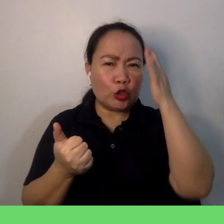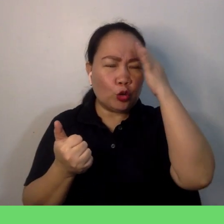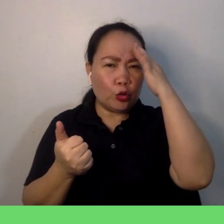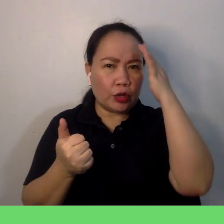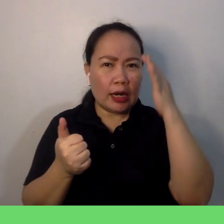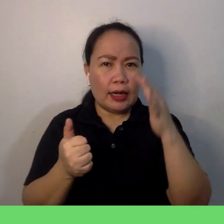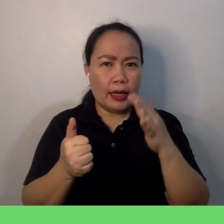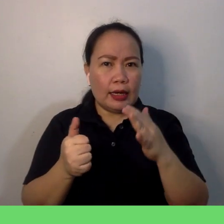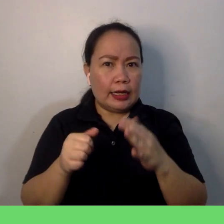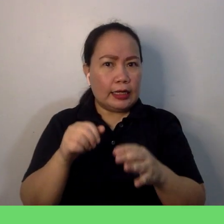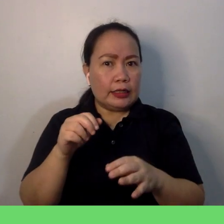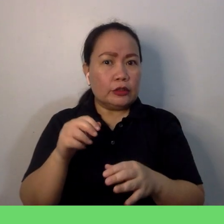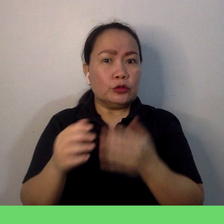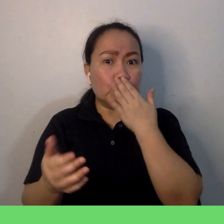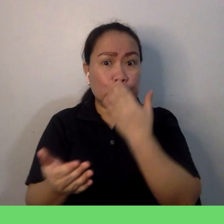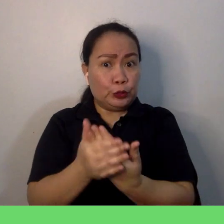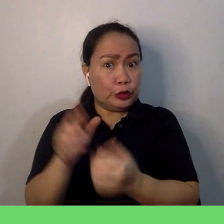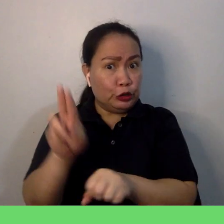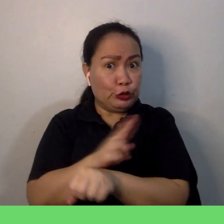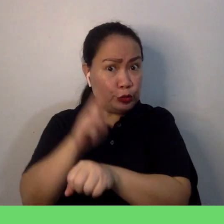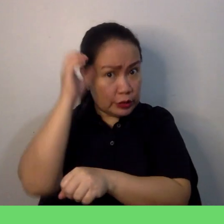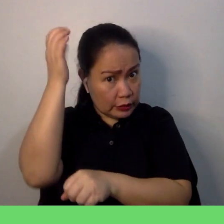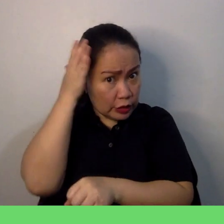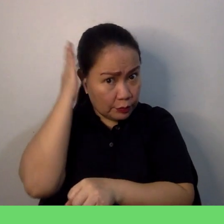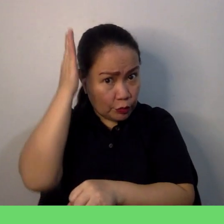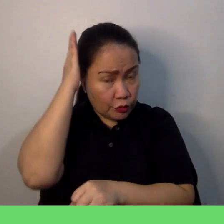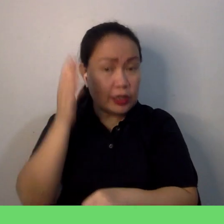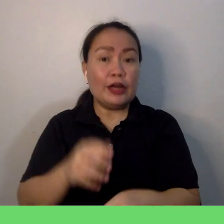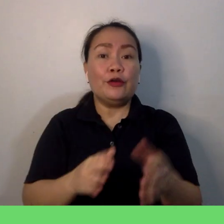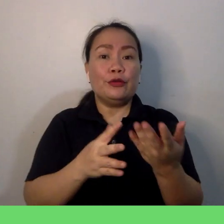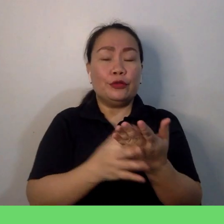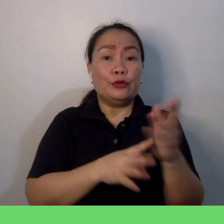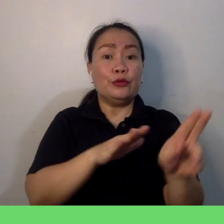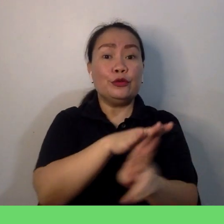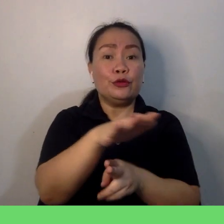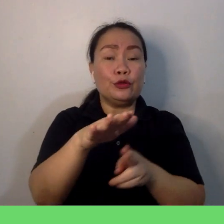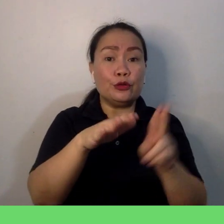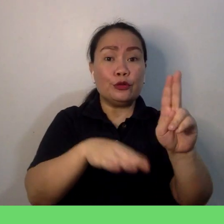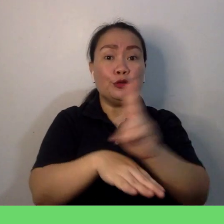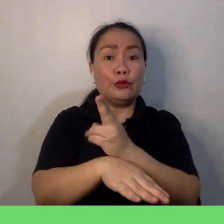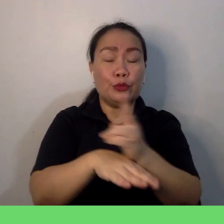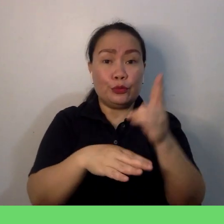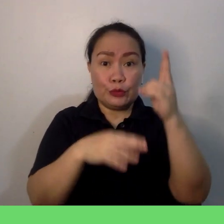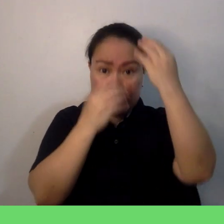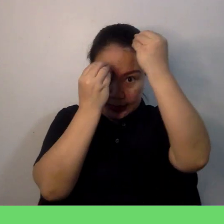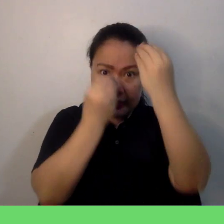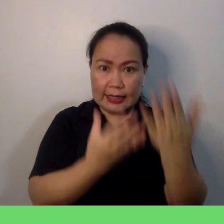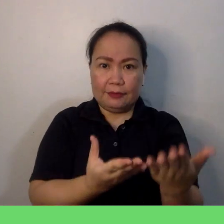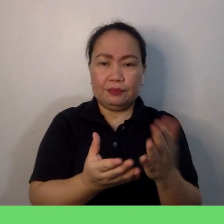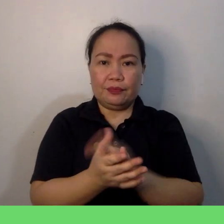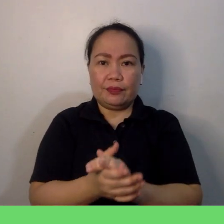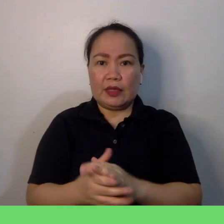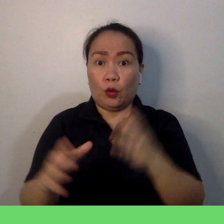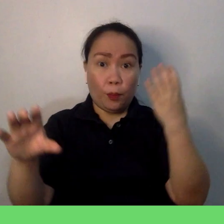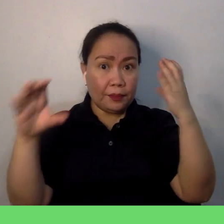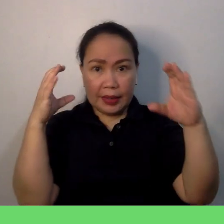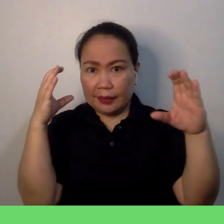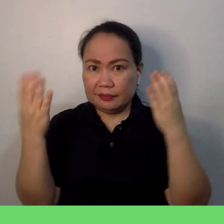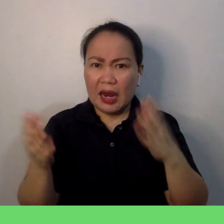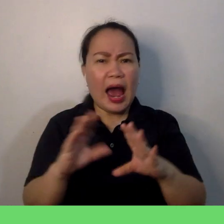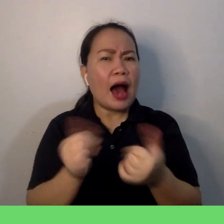yung data. Okay, so importante po yun. Hindi pwedeng sabihin na itong brand na to ang pinakamaganda, ito ang pinakamabili.